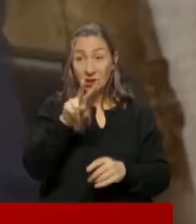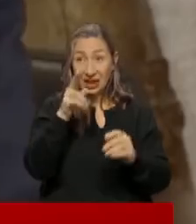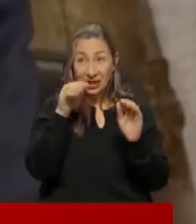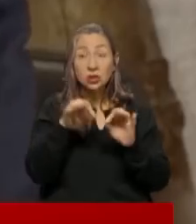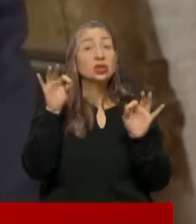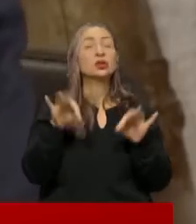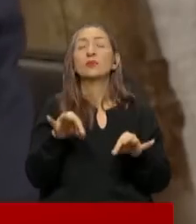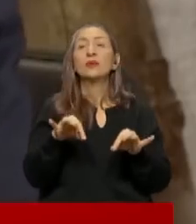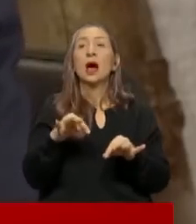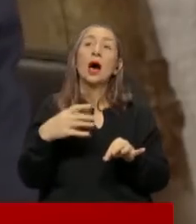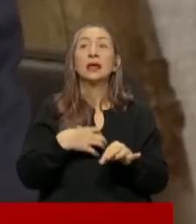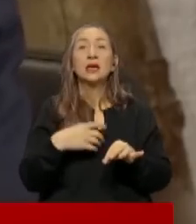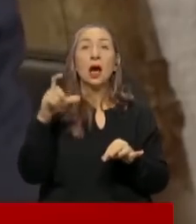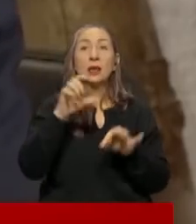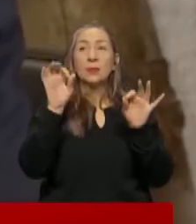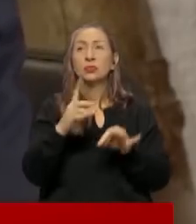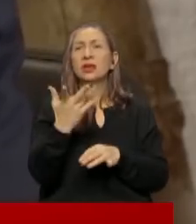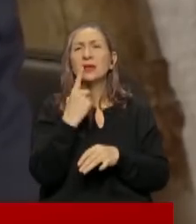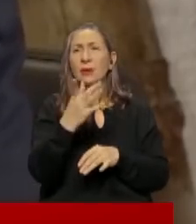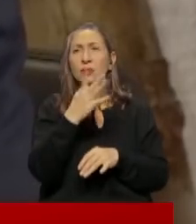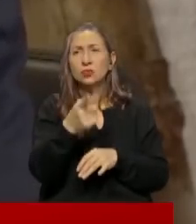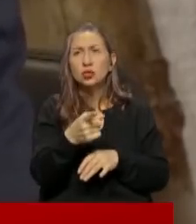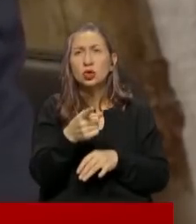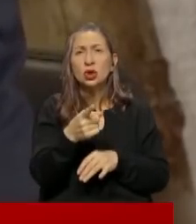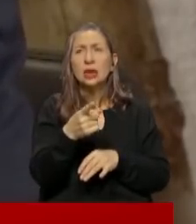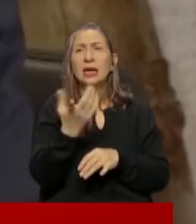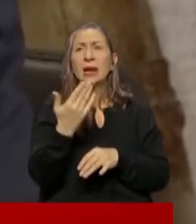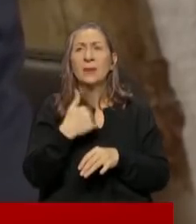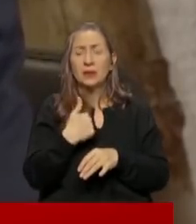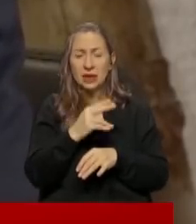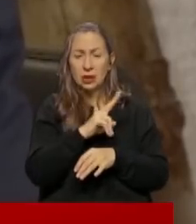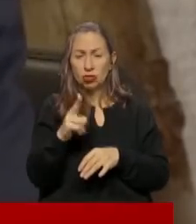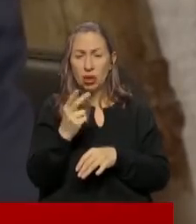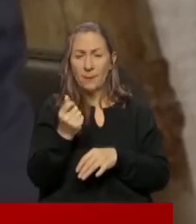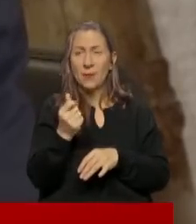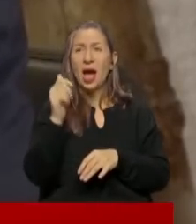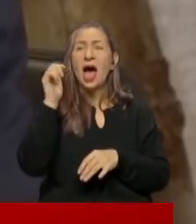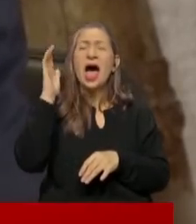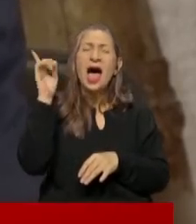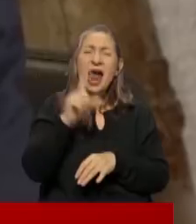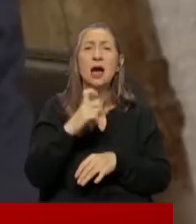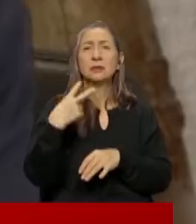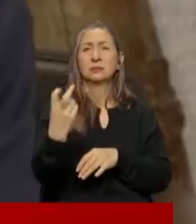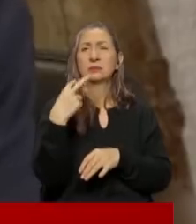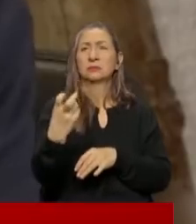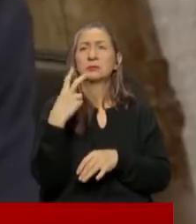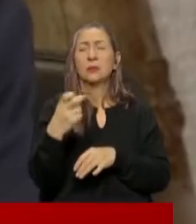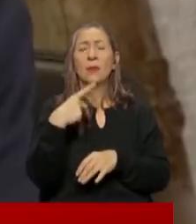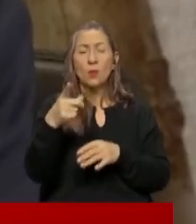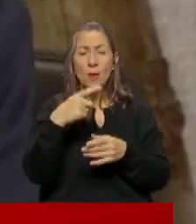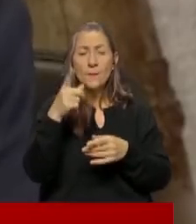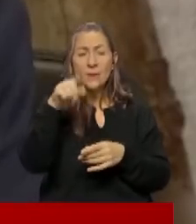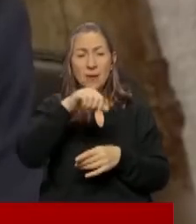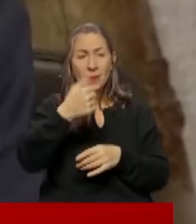giriyorduk. Şimdi Haziran ayında giriyoruz. Bu ne demek biliyor musunuz? Yani benim 700 lira param her ay benden kesiliyor. Ben bunu